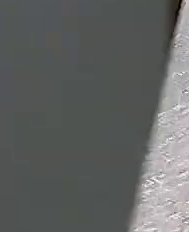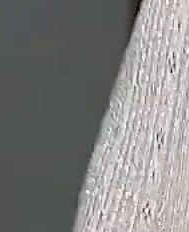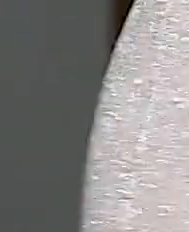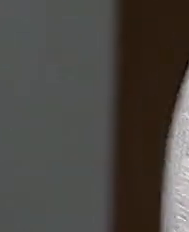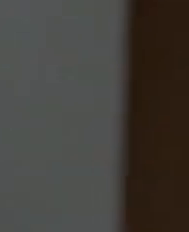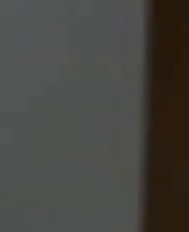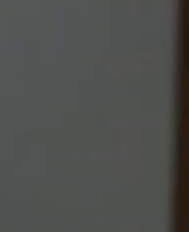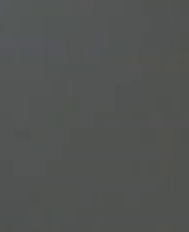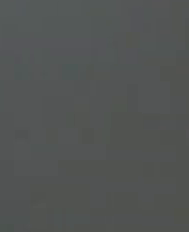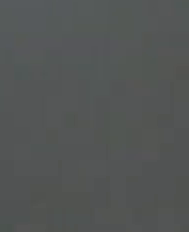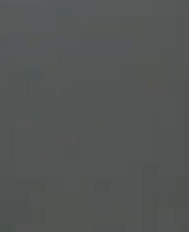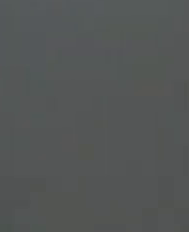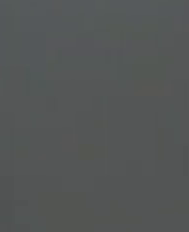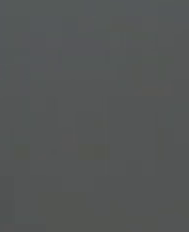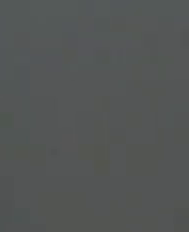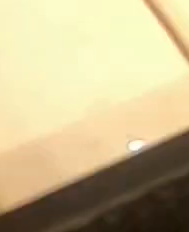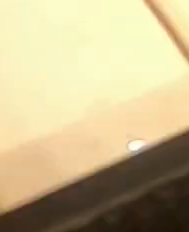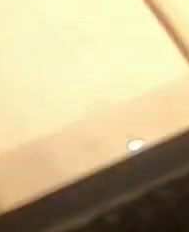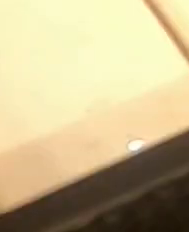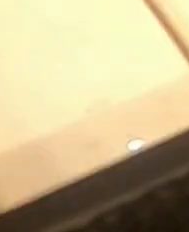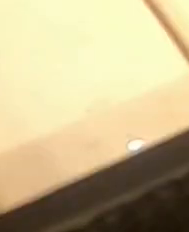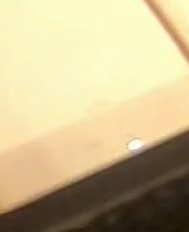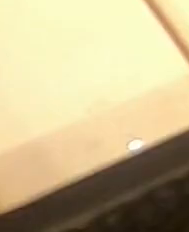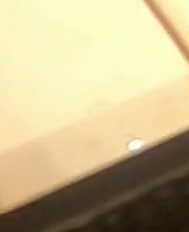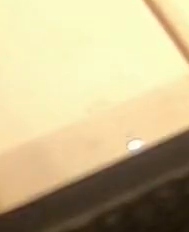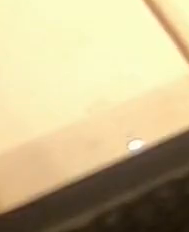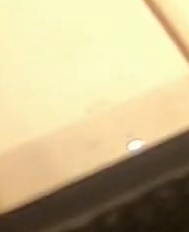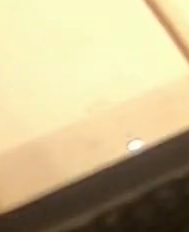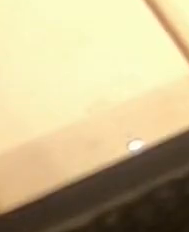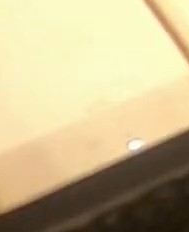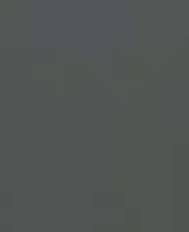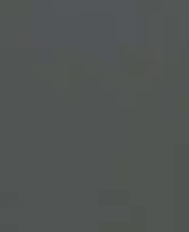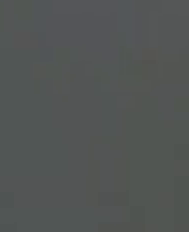بيقر عليا عليا وبيحسدوا فيا،